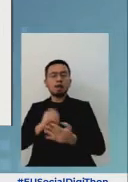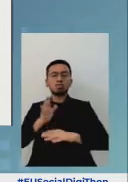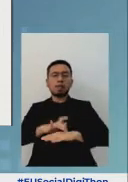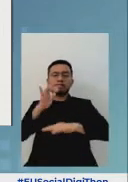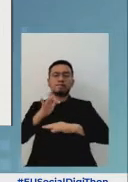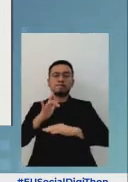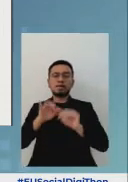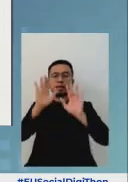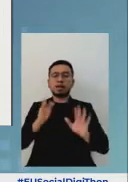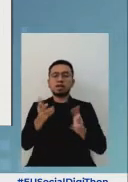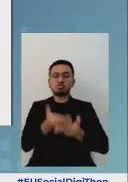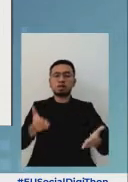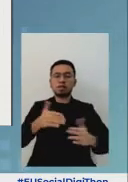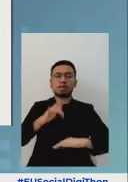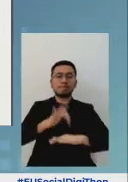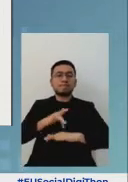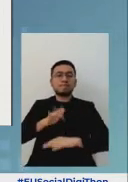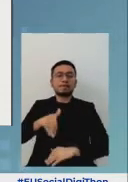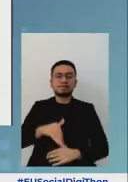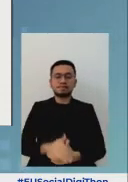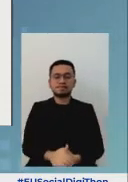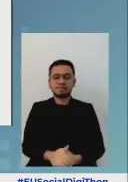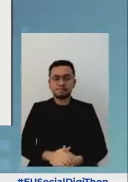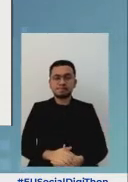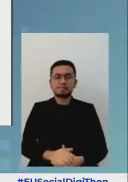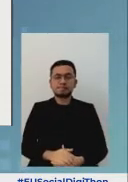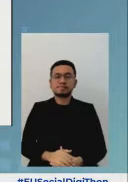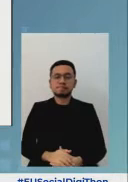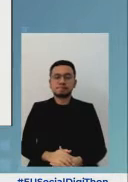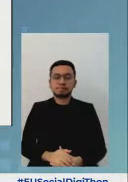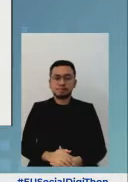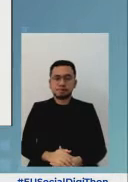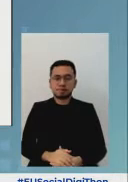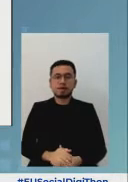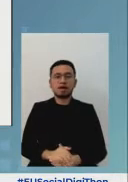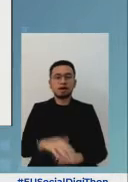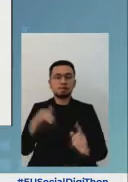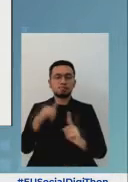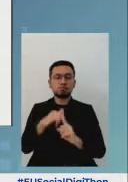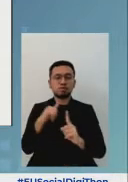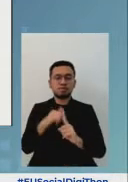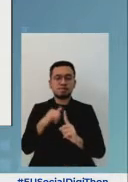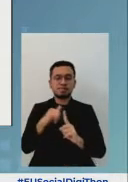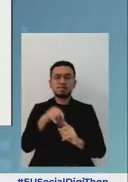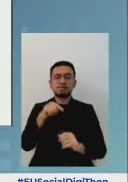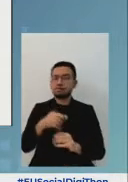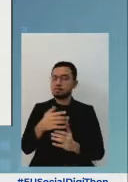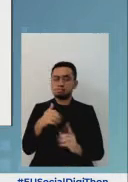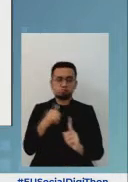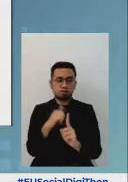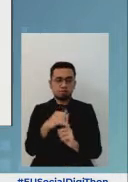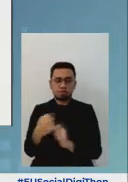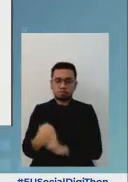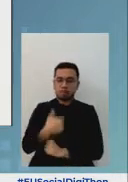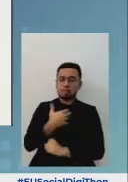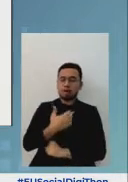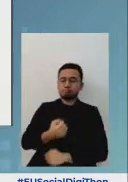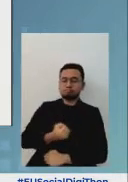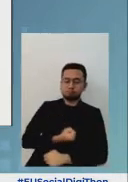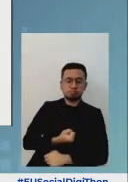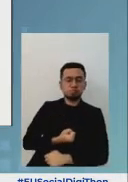itu, ya, dan bullying itu sangat luar biasa punya pengaruh besar. Oleh sebab